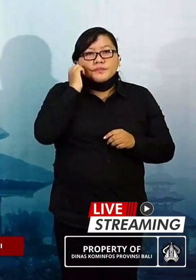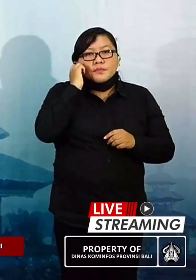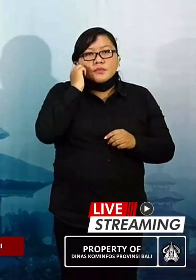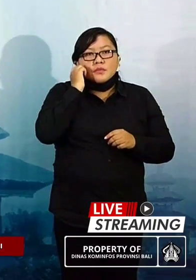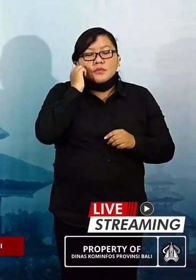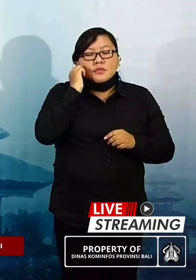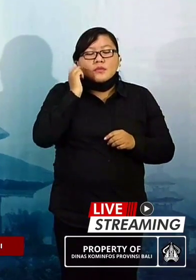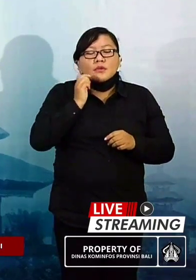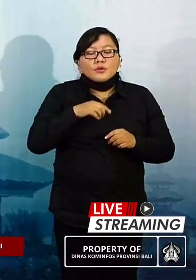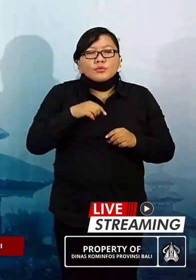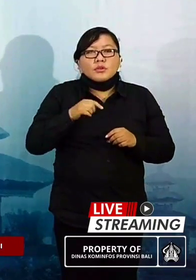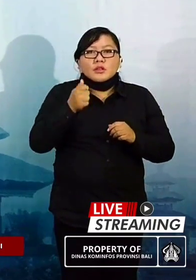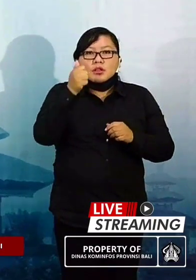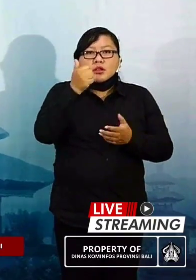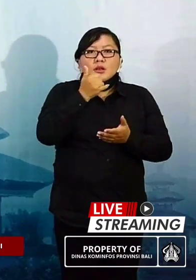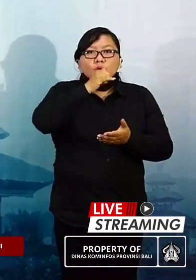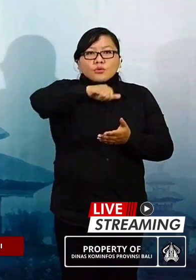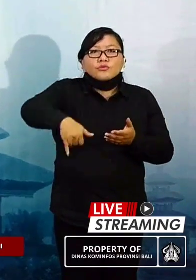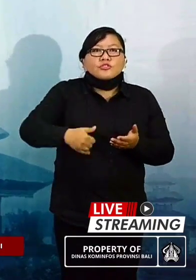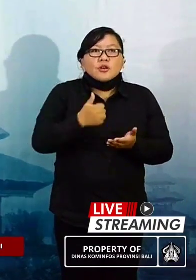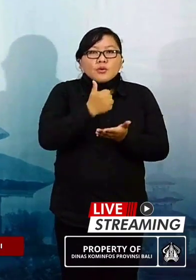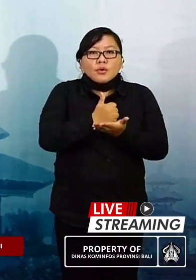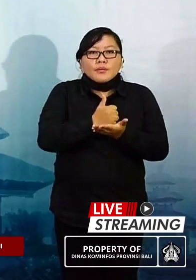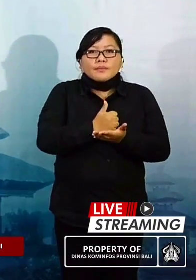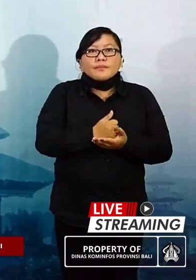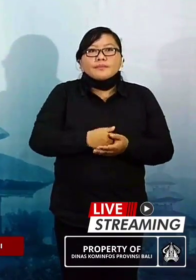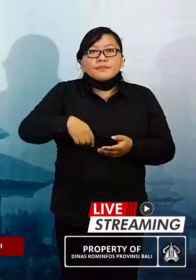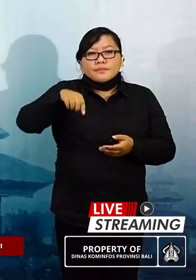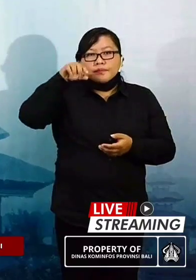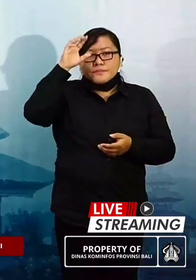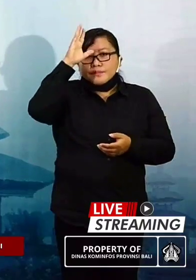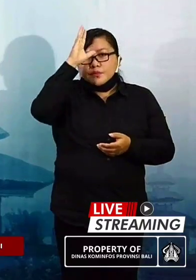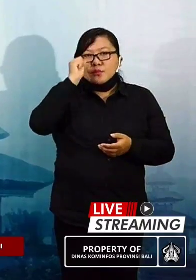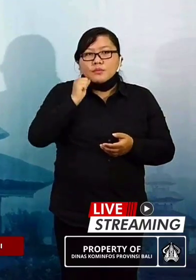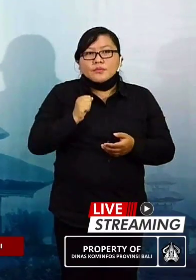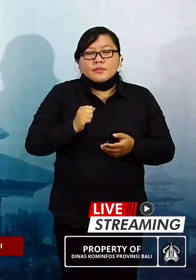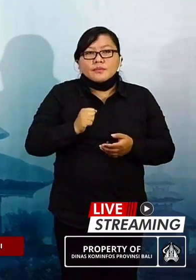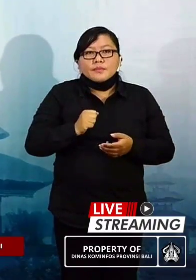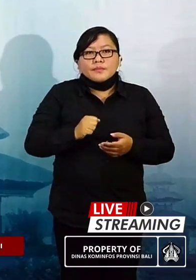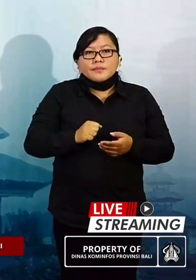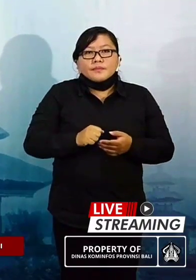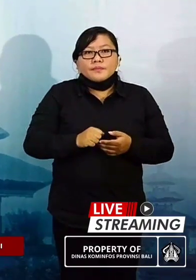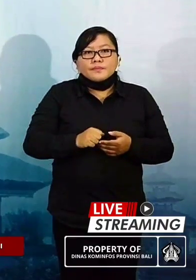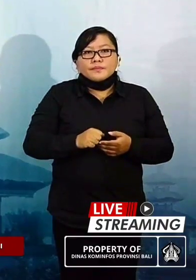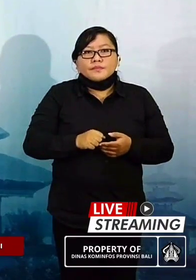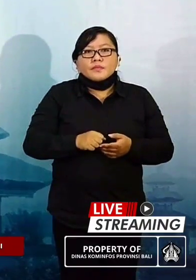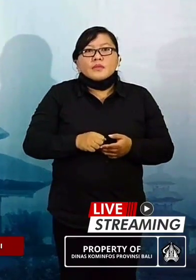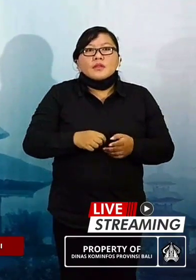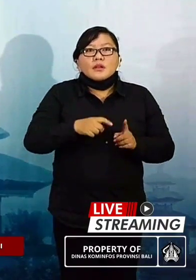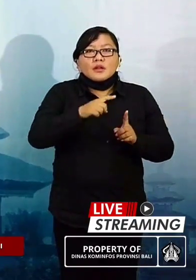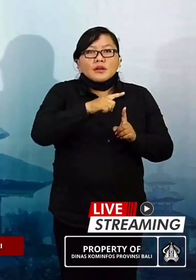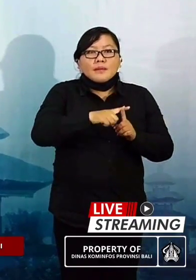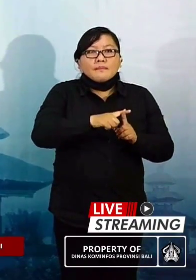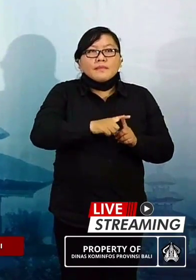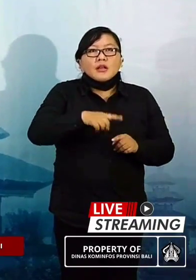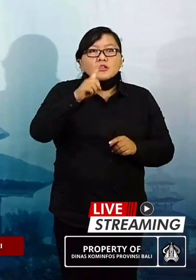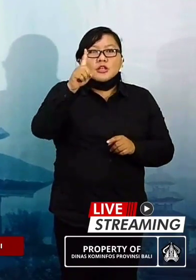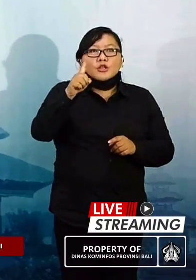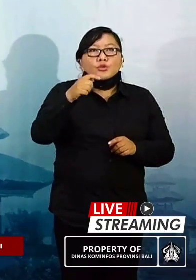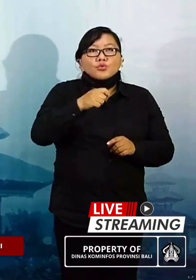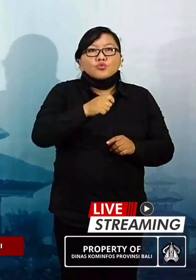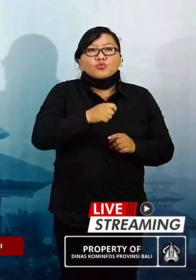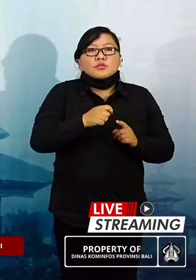tanggungjawab provinsi karena itu maka kami juga hari ini dapat menambah eh satu tempat karantina lagi ya